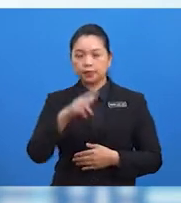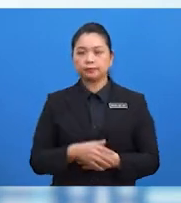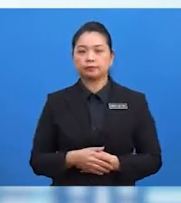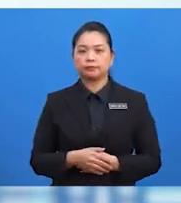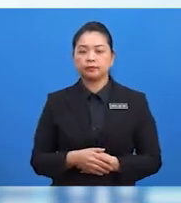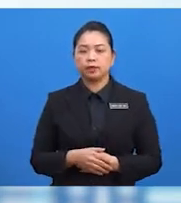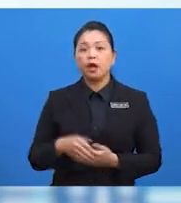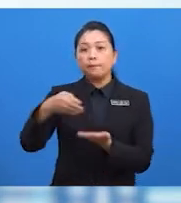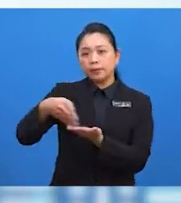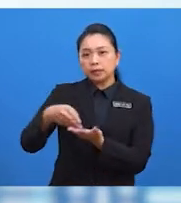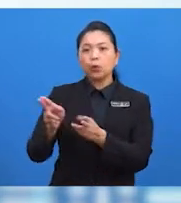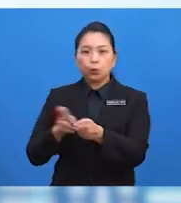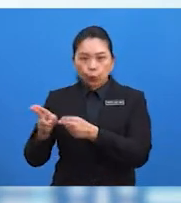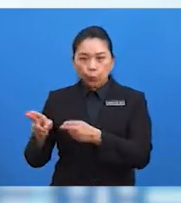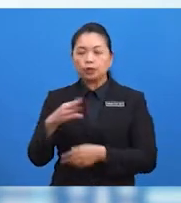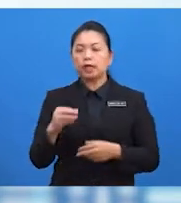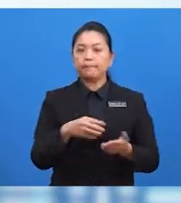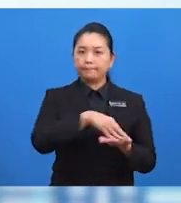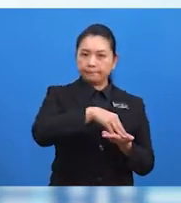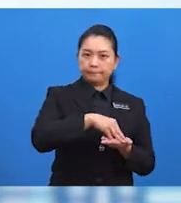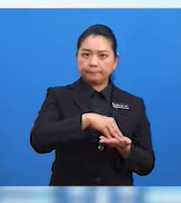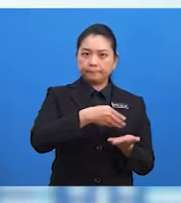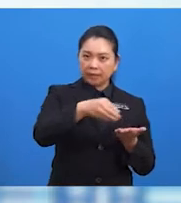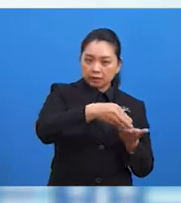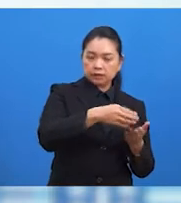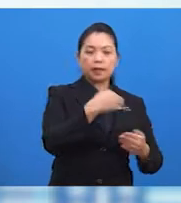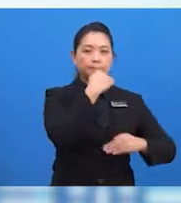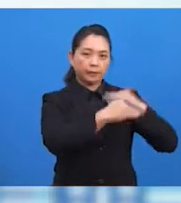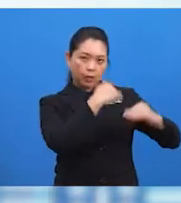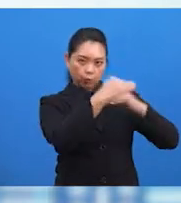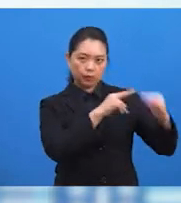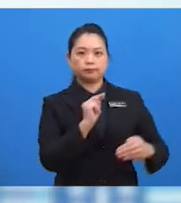atau subsektor bagi setiap jenis perbelanjaan.